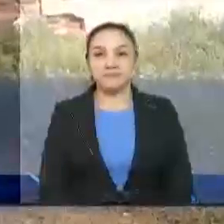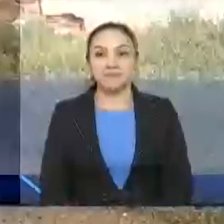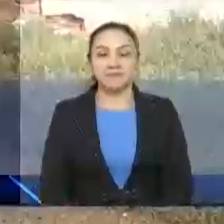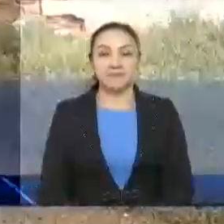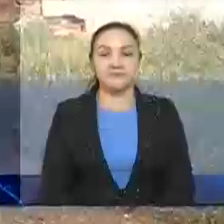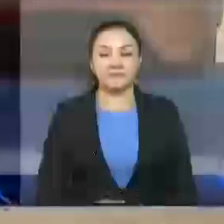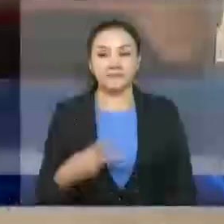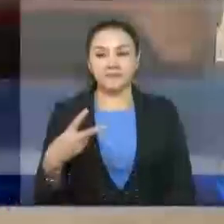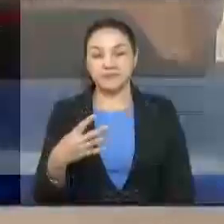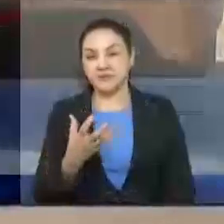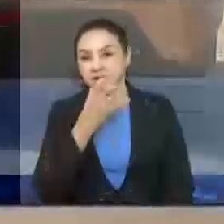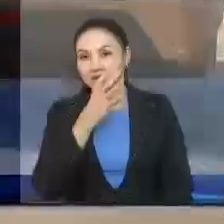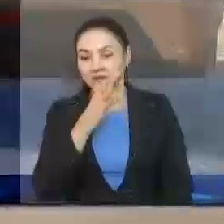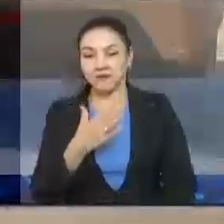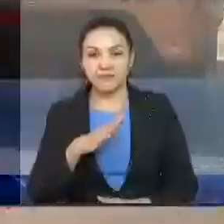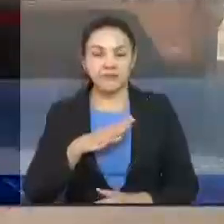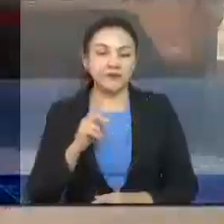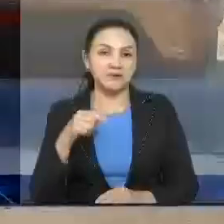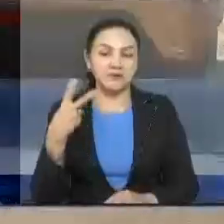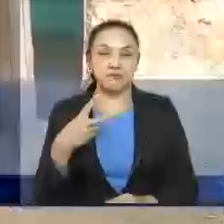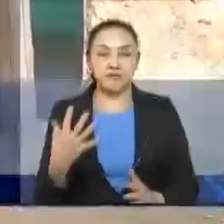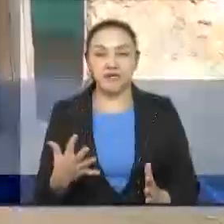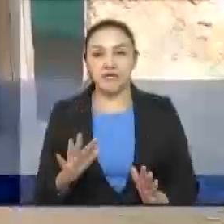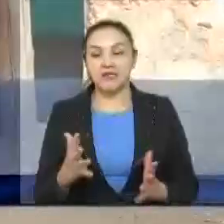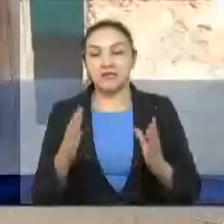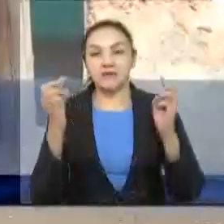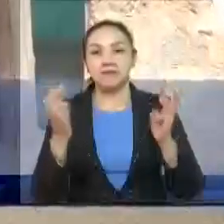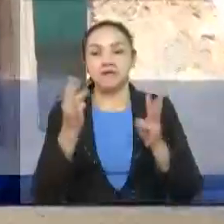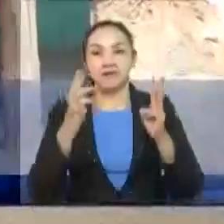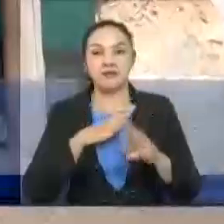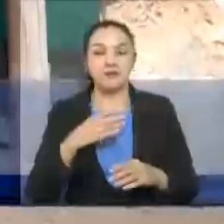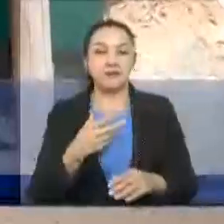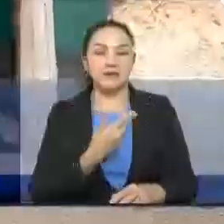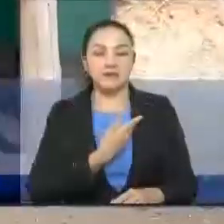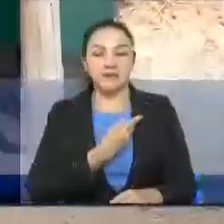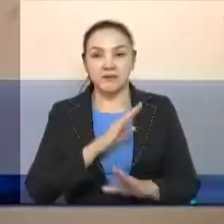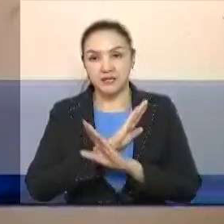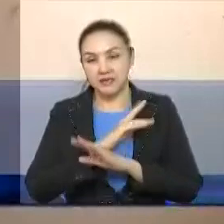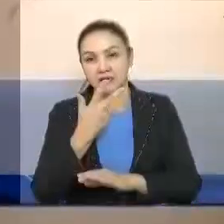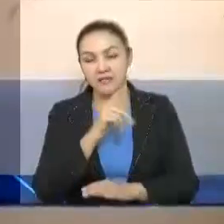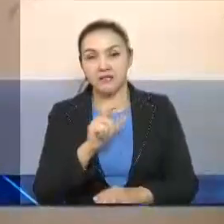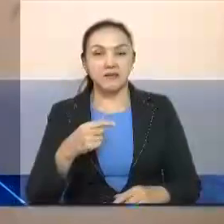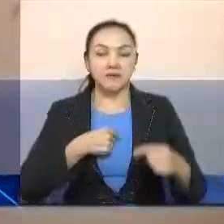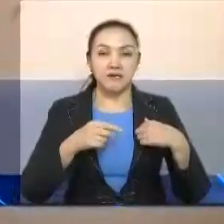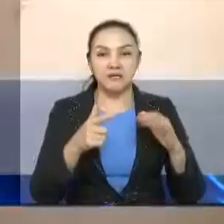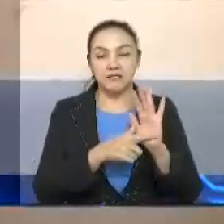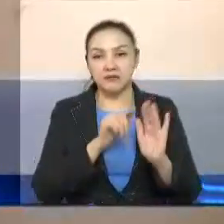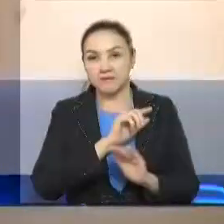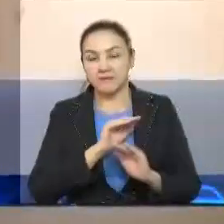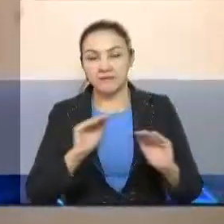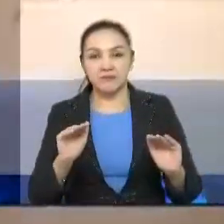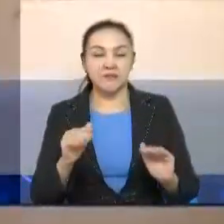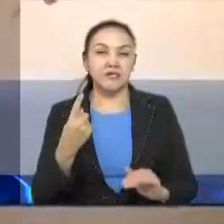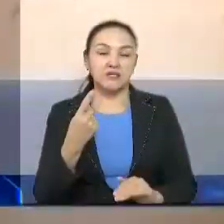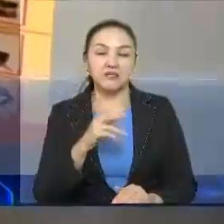За минувший отопительный сезон произошло 125 пожаров в жилом секторе. В результате погибло 3 человека, пострадало 7 человек, в том числе один